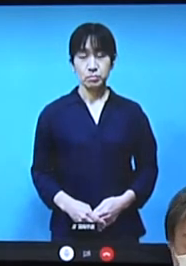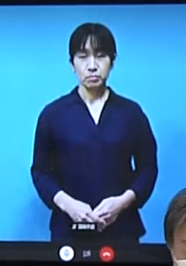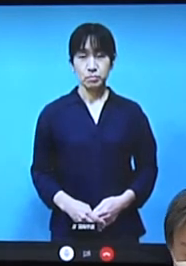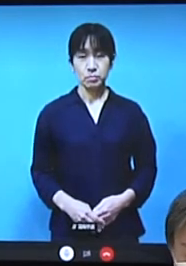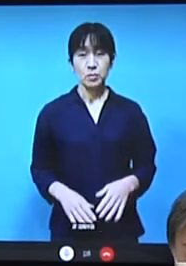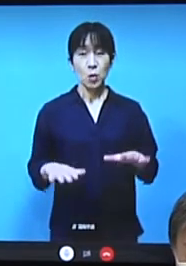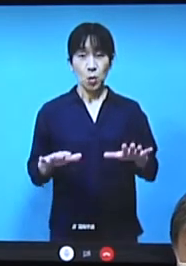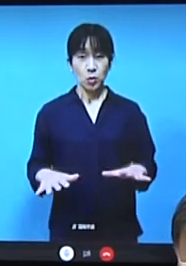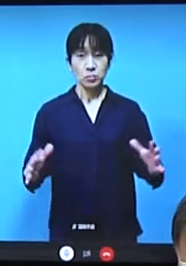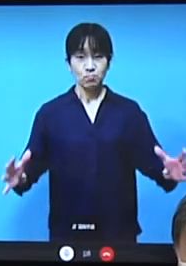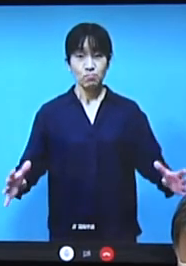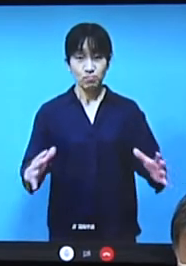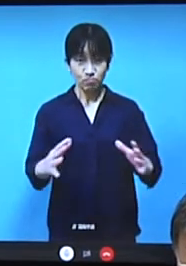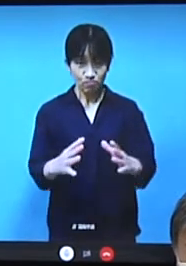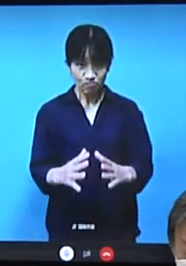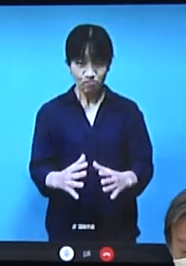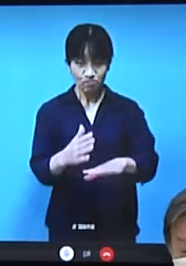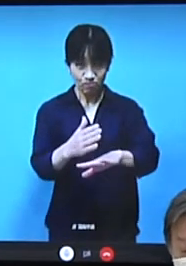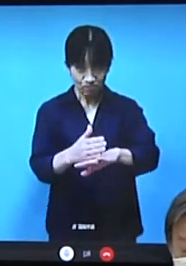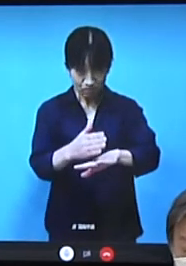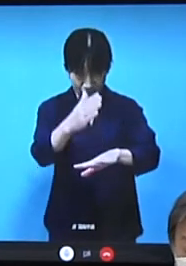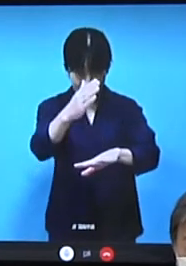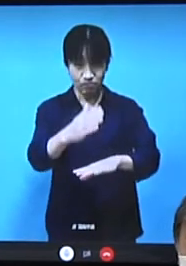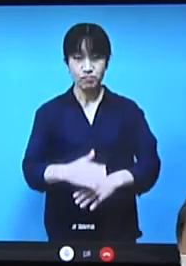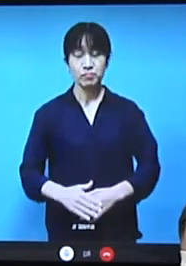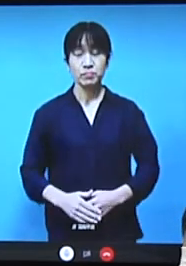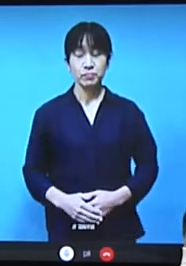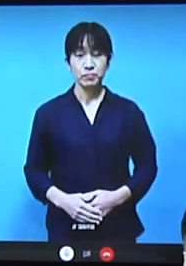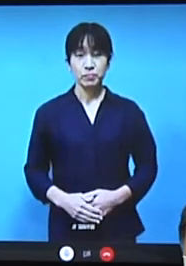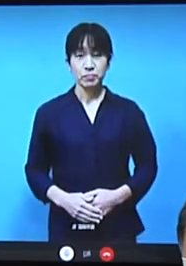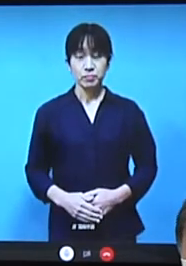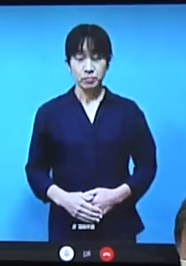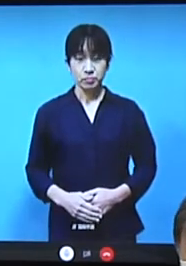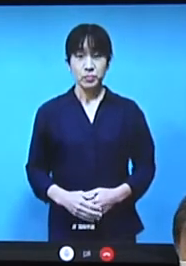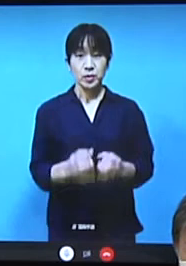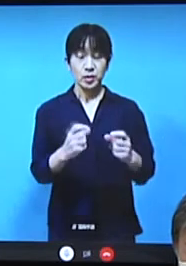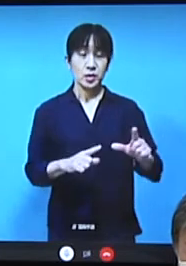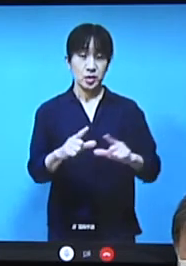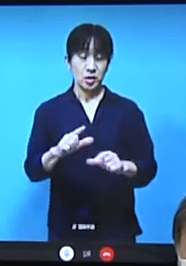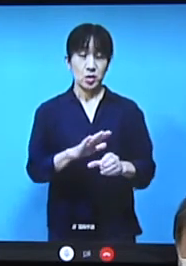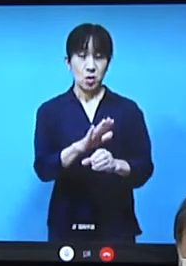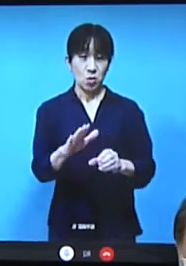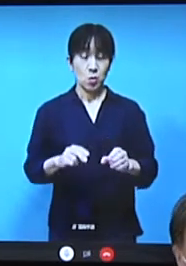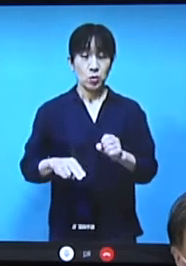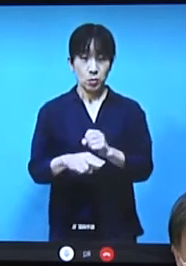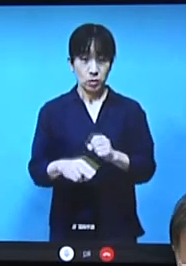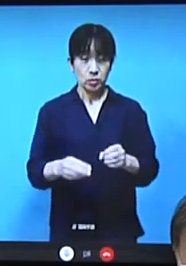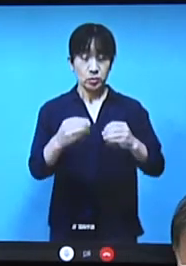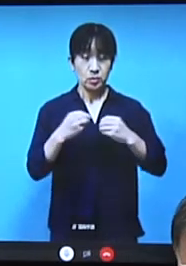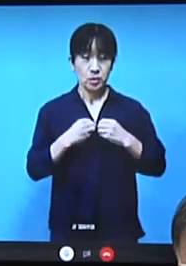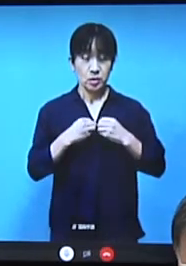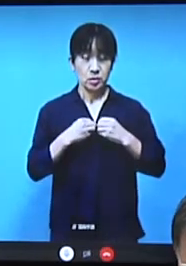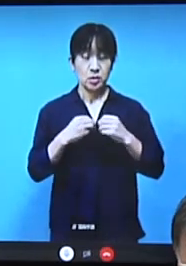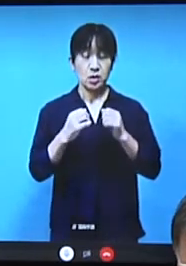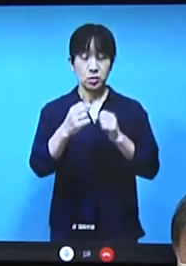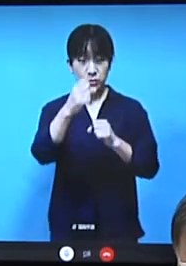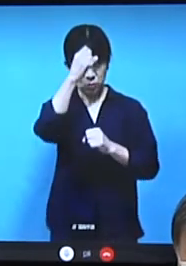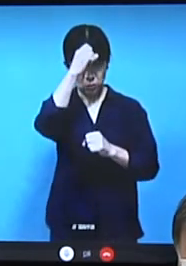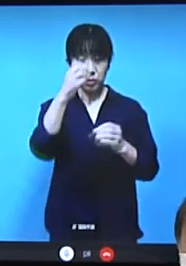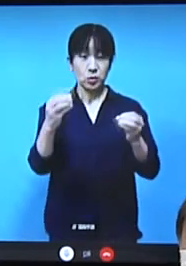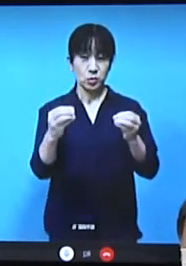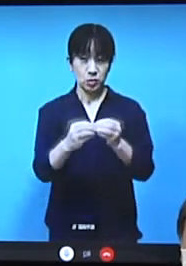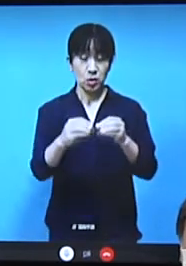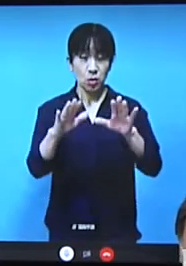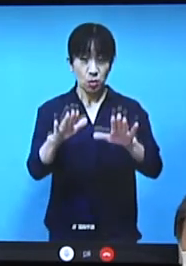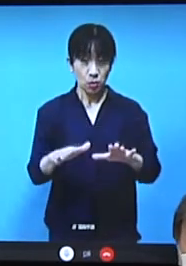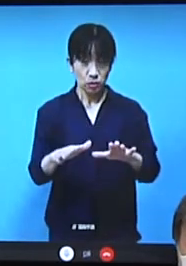本日もお集まりをいただきましてありがとうございます。新型コロナウイルス感染症につきまして、本日新たに確認をされた感